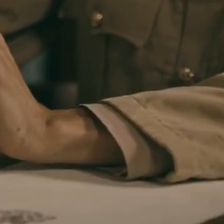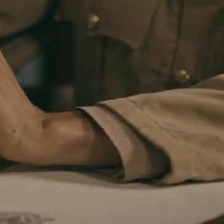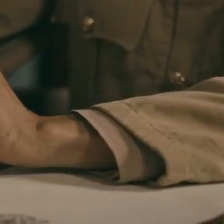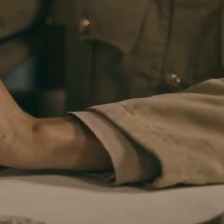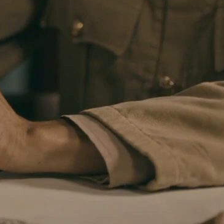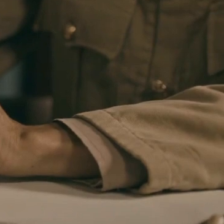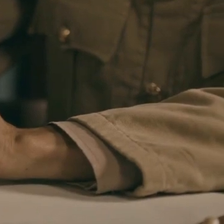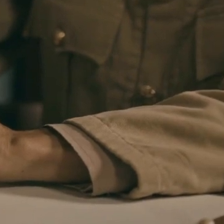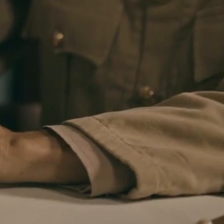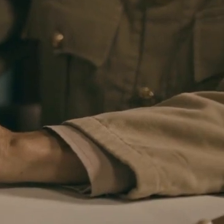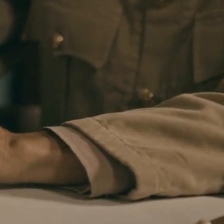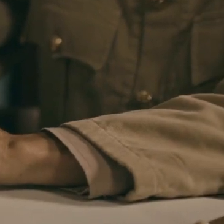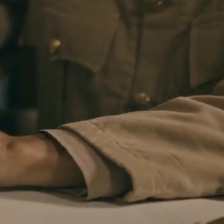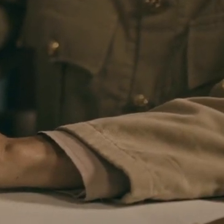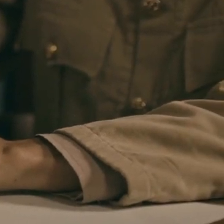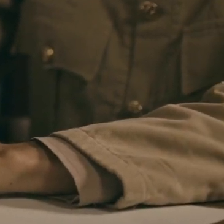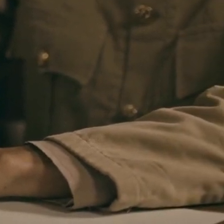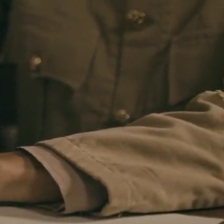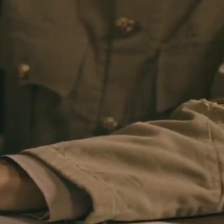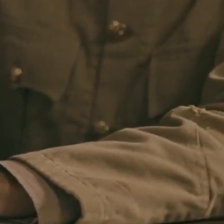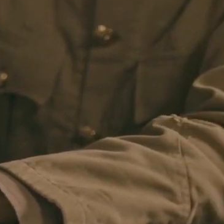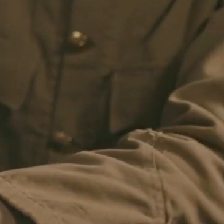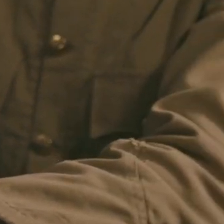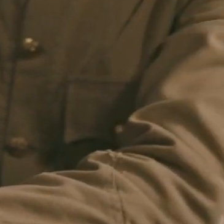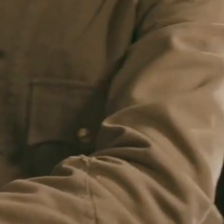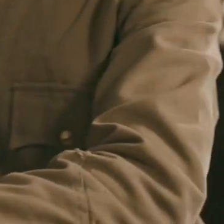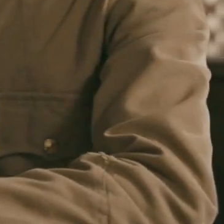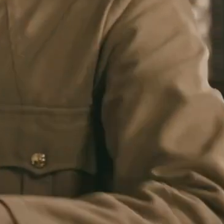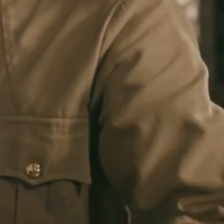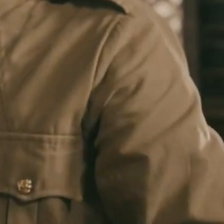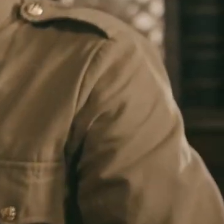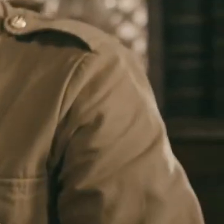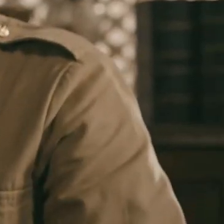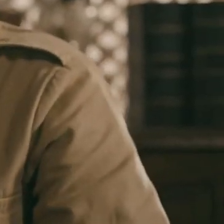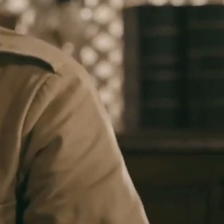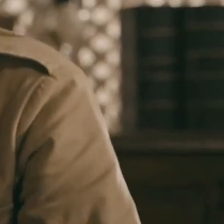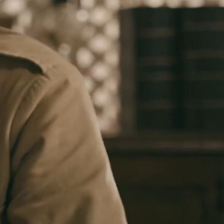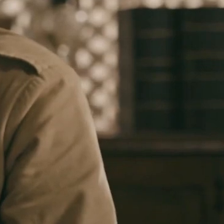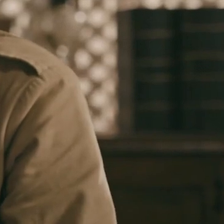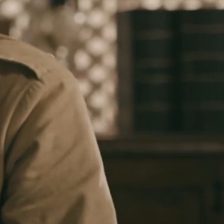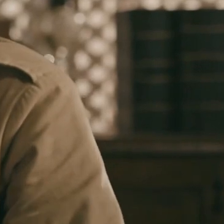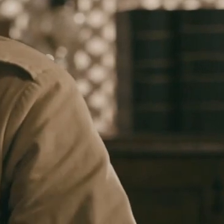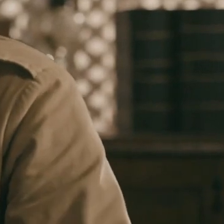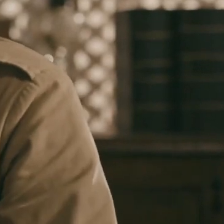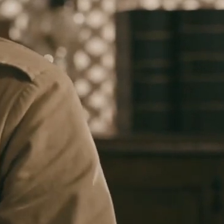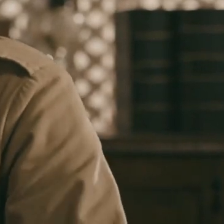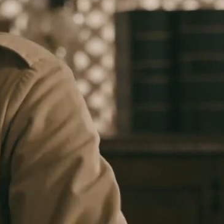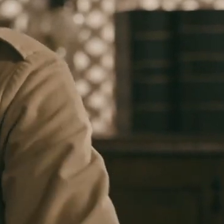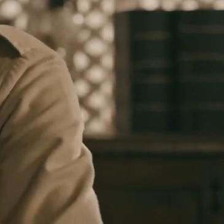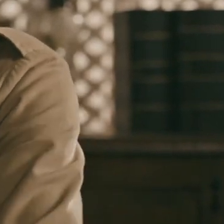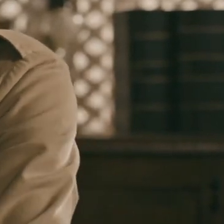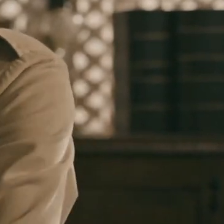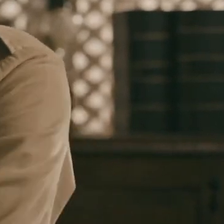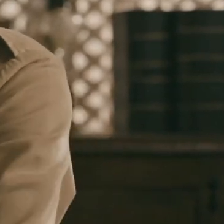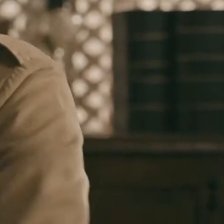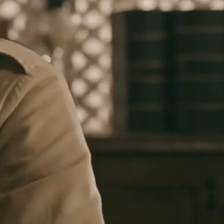çelik bir kutu, ona bağlı yuvarlak bir anten ve yanındaki tuşlu aparattan oluşuyor. Ali yüzünde hafif